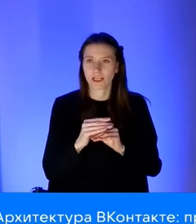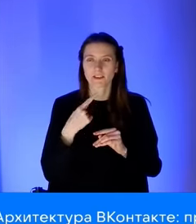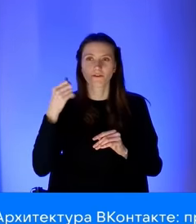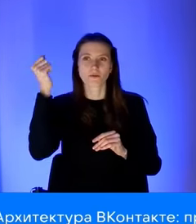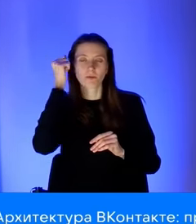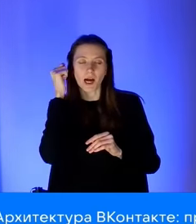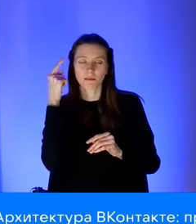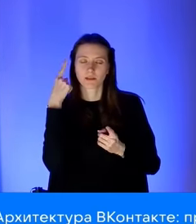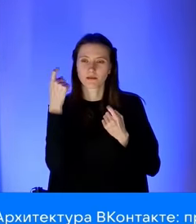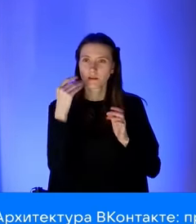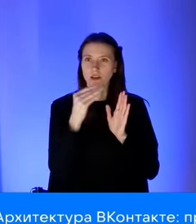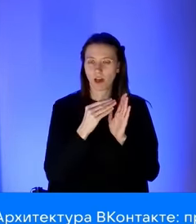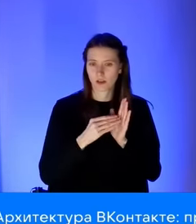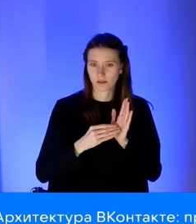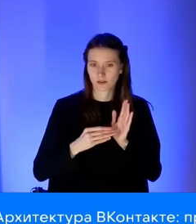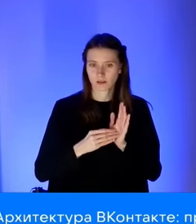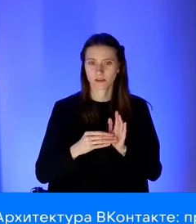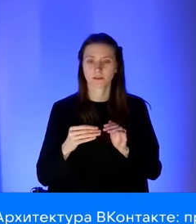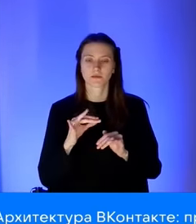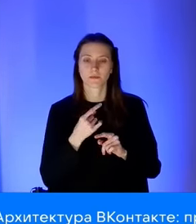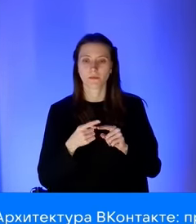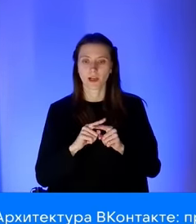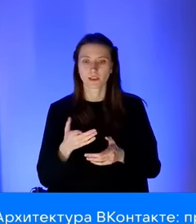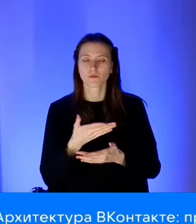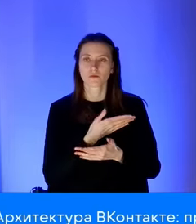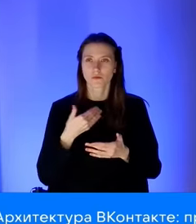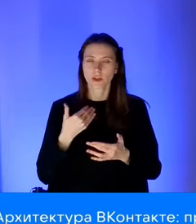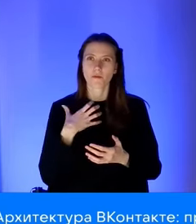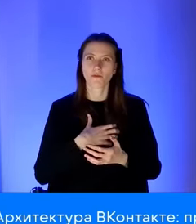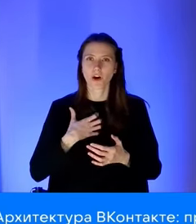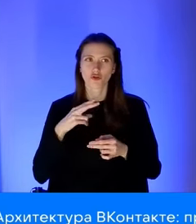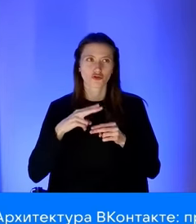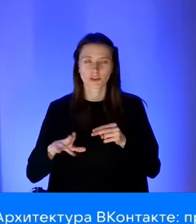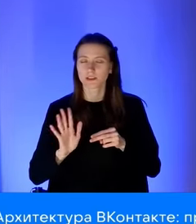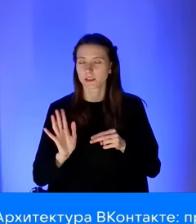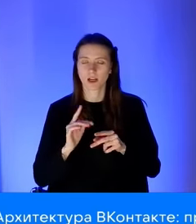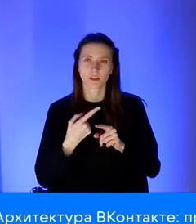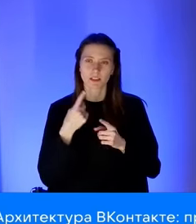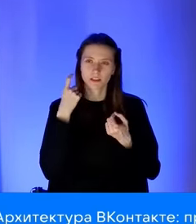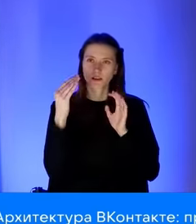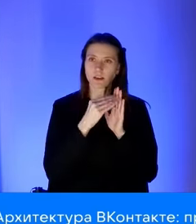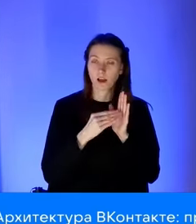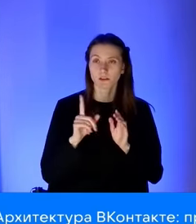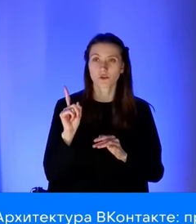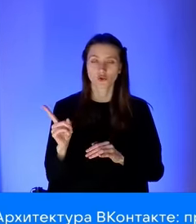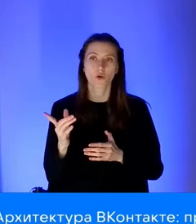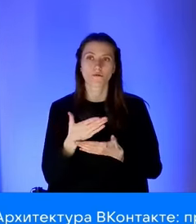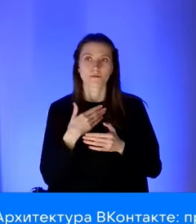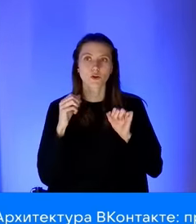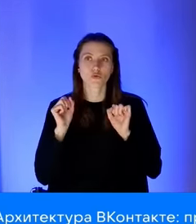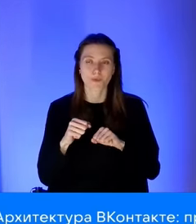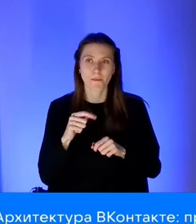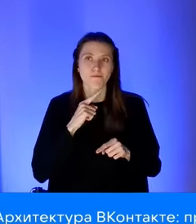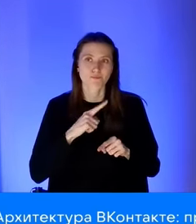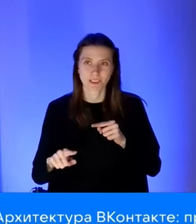то что данные у нас персистентный Поэтому нам важно данные не терять но тем не менее мы умеем их быстро